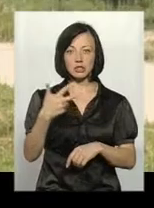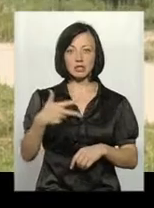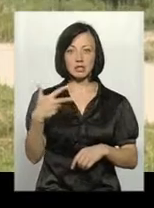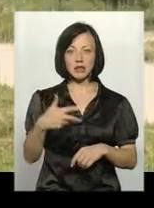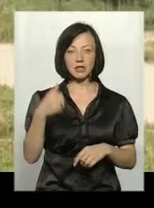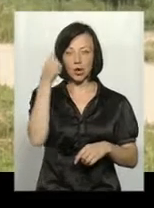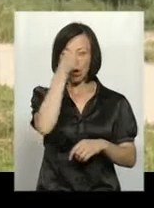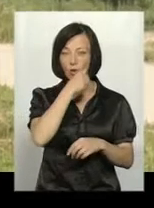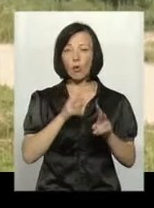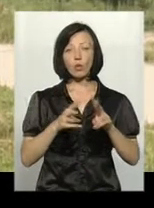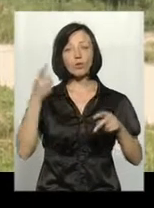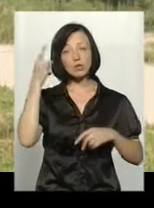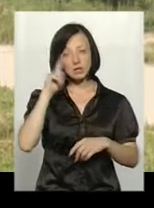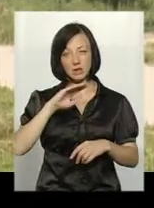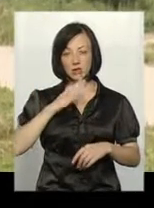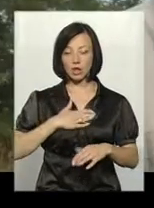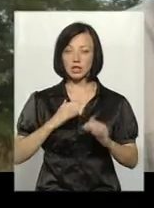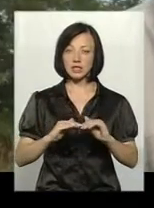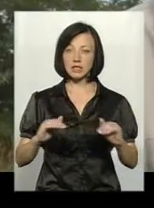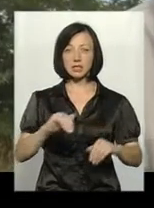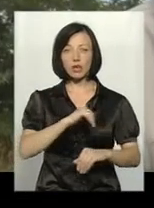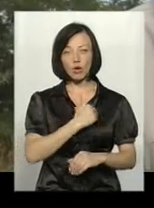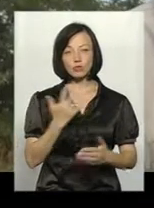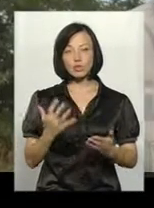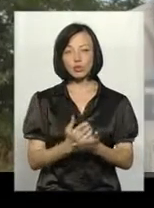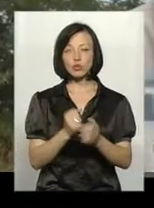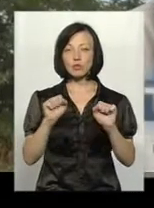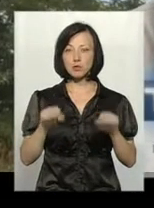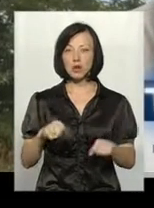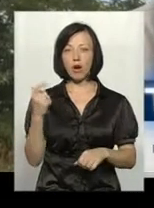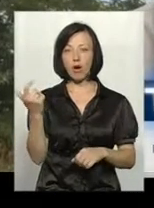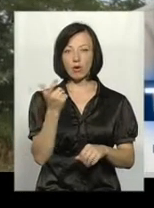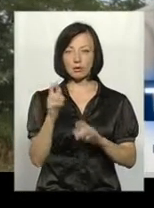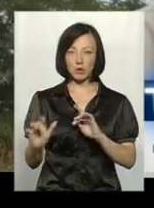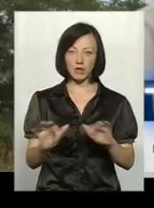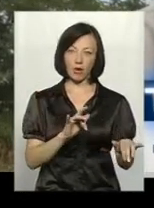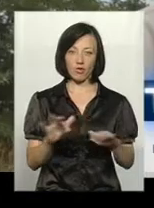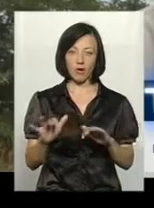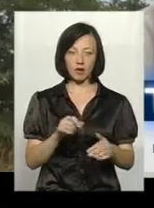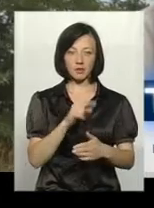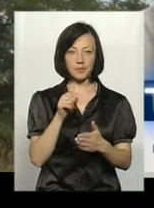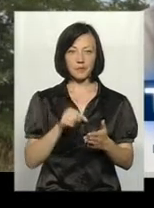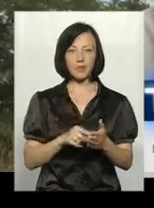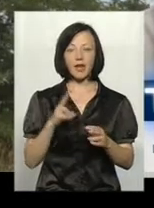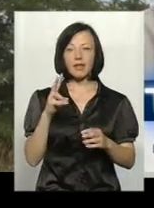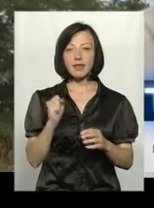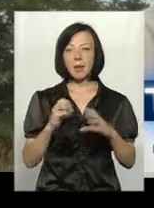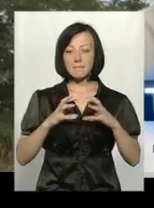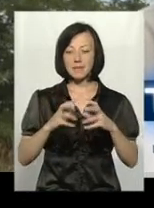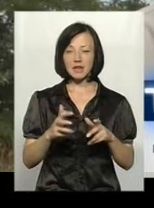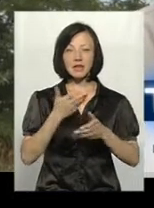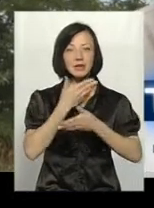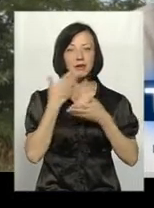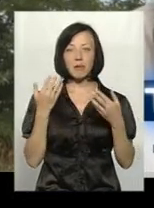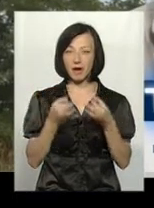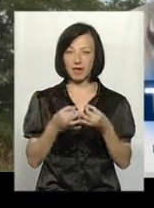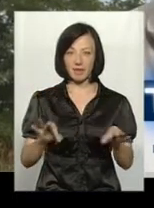літ. Хто знає, може наші діти захочуть та знайдуть можливості господарювати. На планеті вже немає вільних